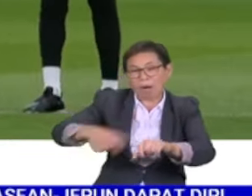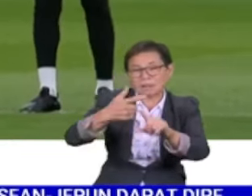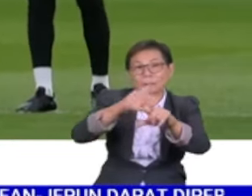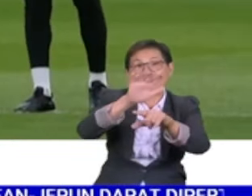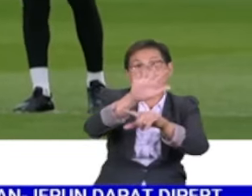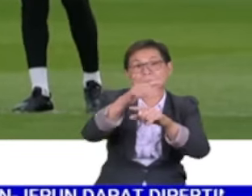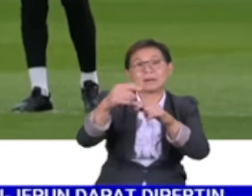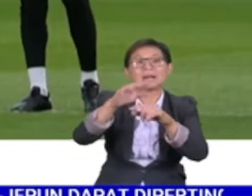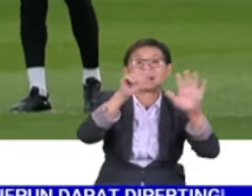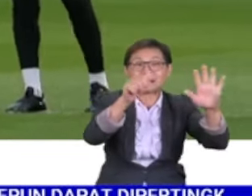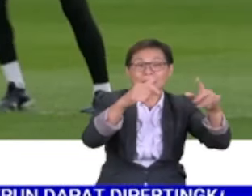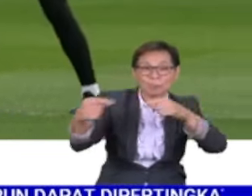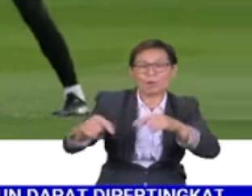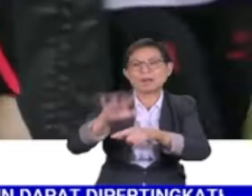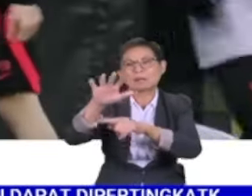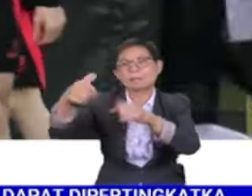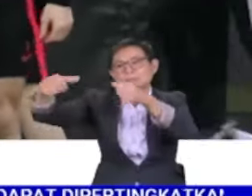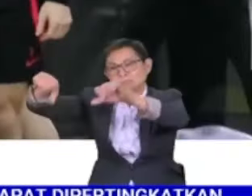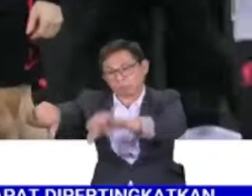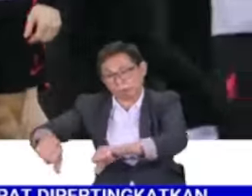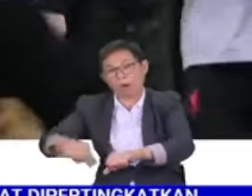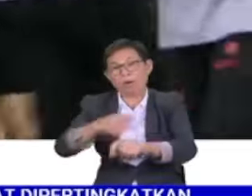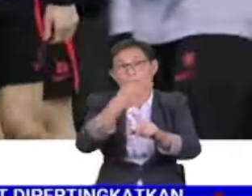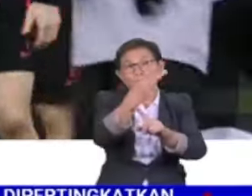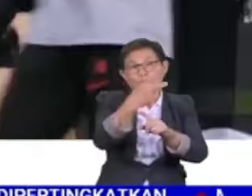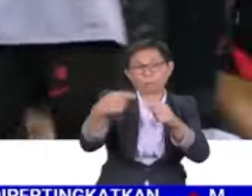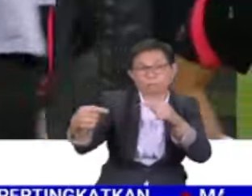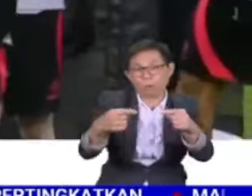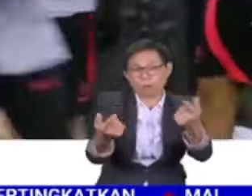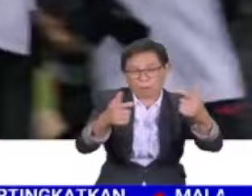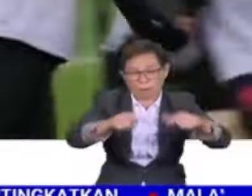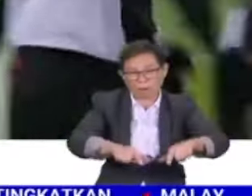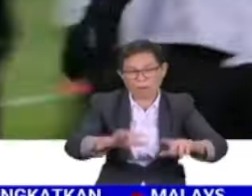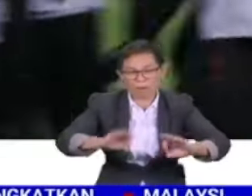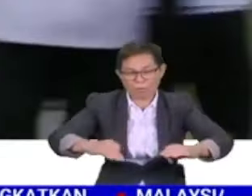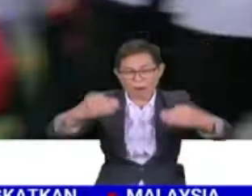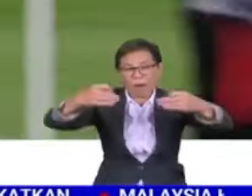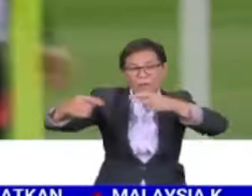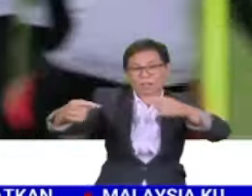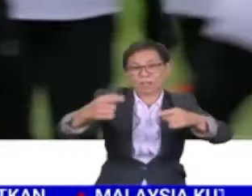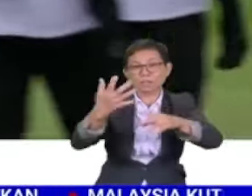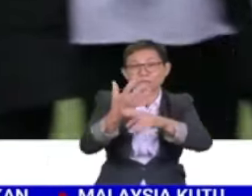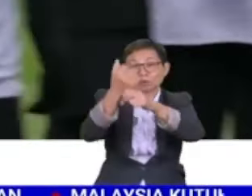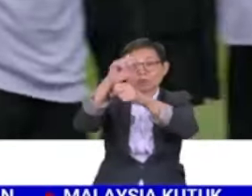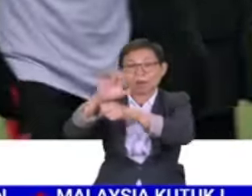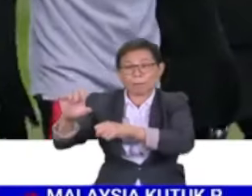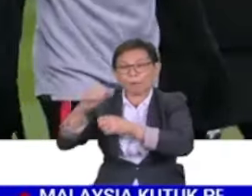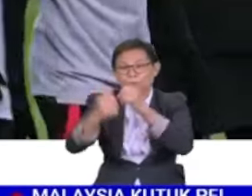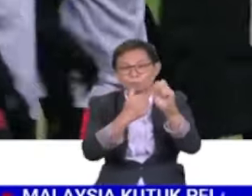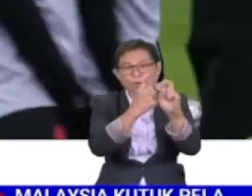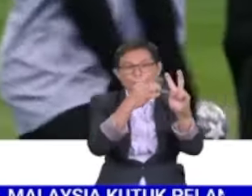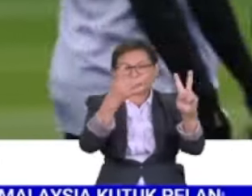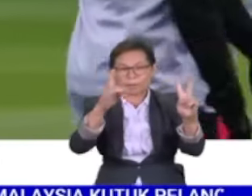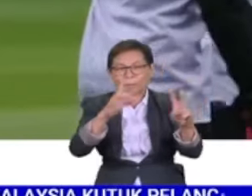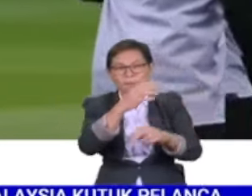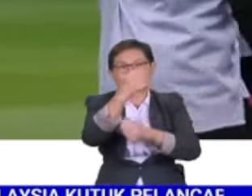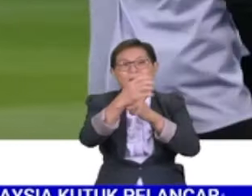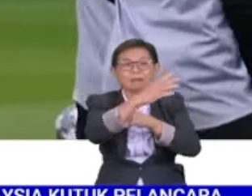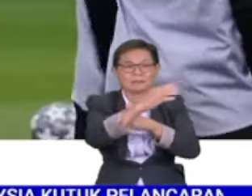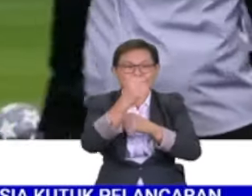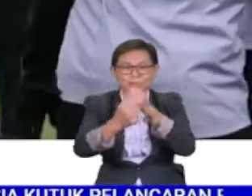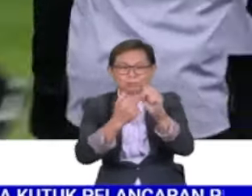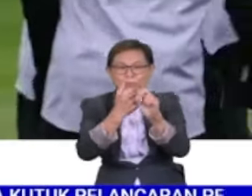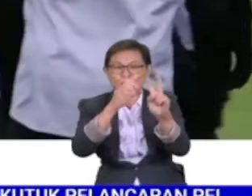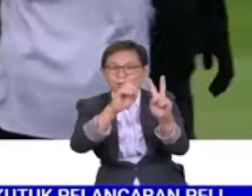daripada 6 pertemuan berikutnya. 2 daripadanya pula berlaku pada final Liga Juara-Juara Eropah 2018 dan